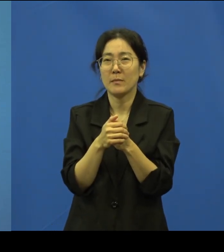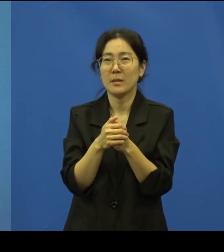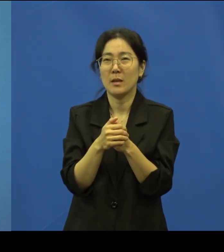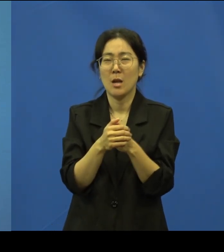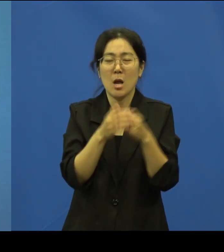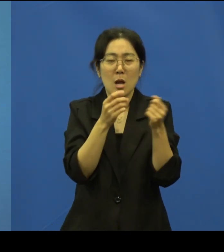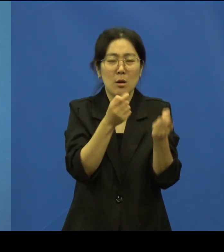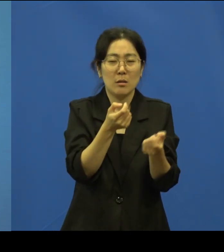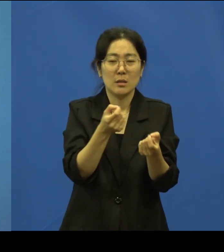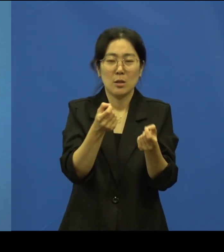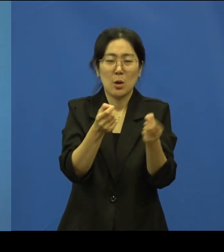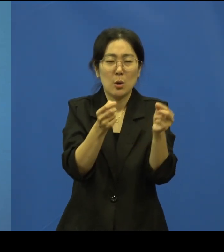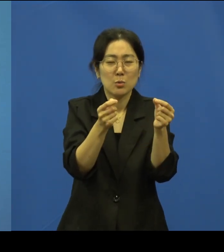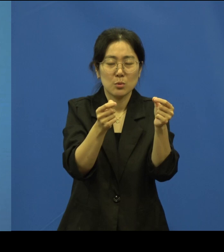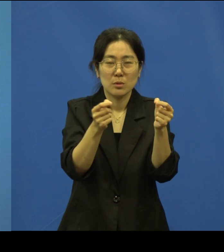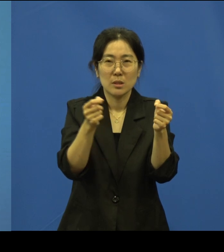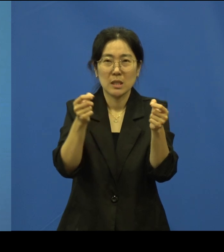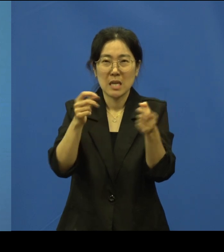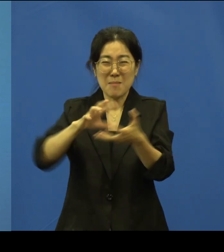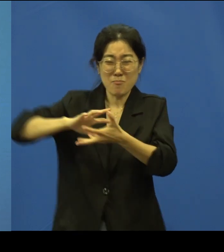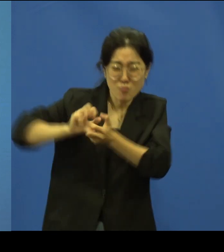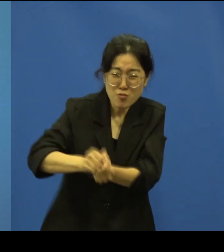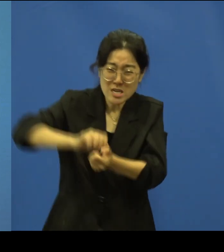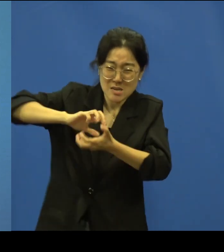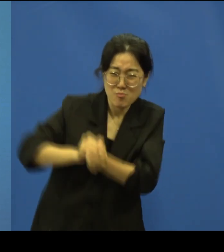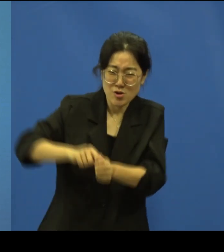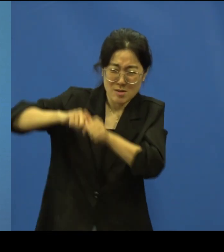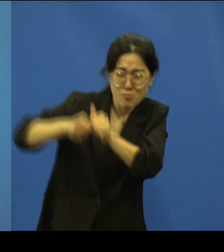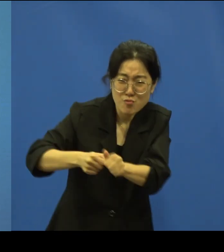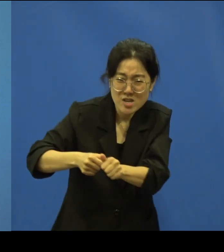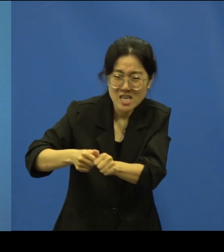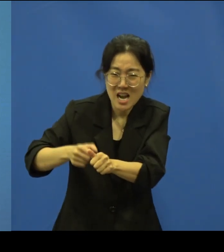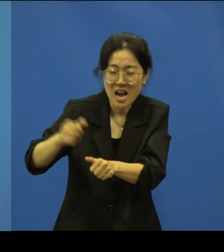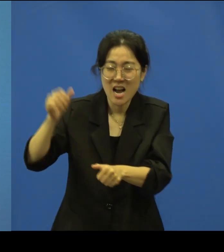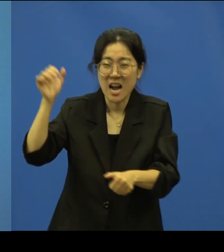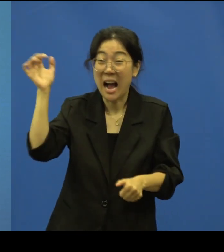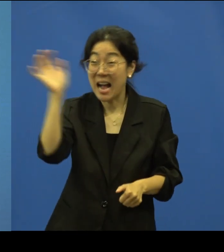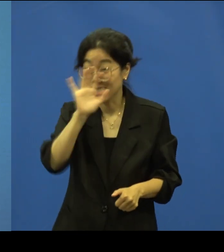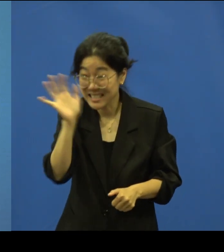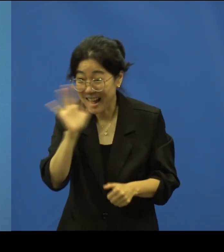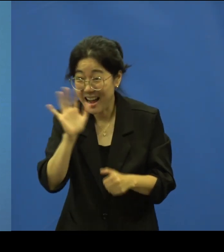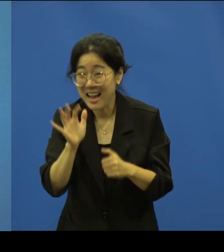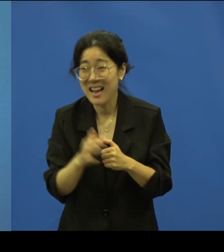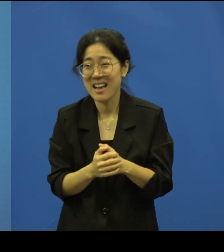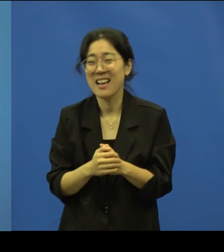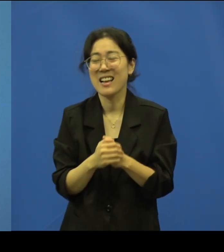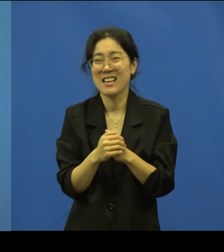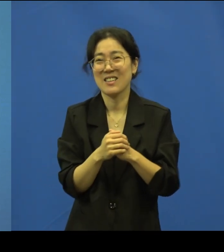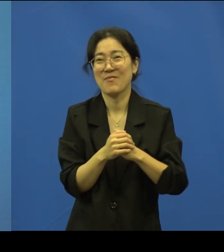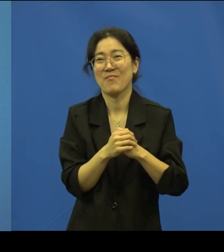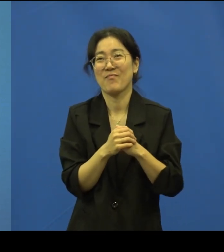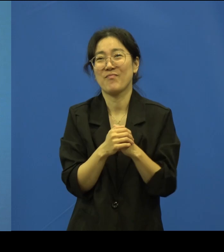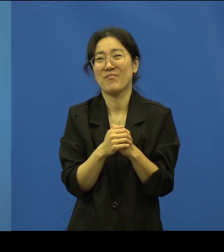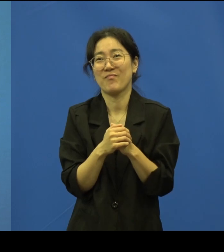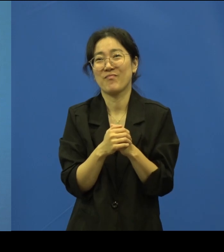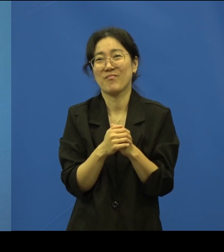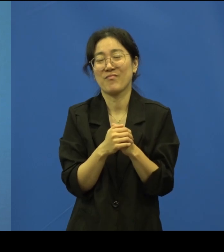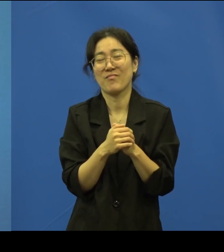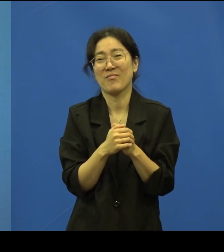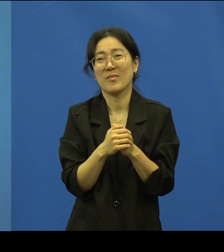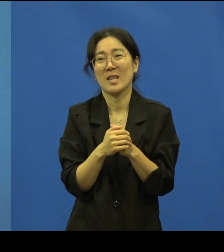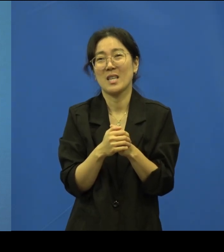언젠가는 제가 저는 그렇게 하다가 매일 기도하다 보니 정말 주님이 늘 내 마음에 계신 거예요.